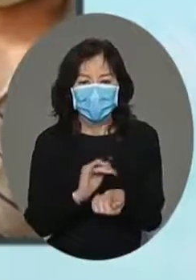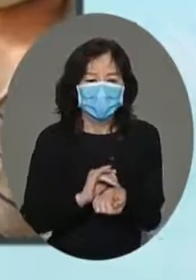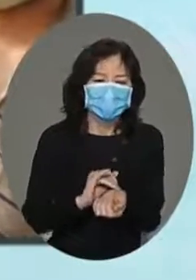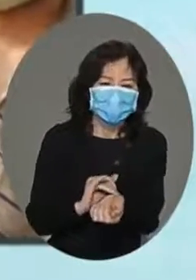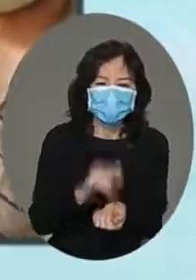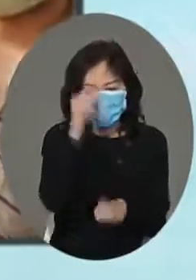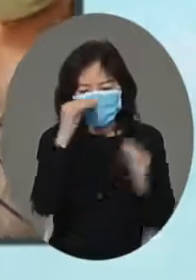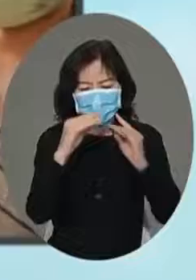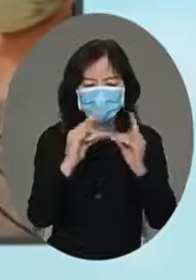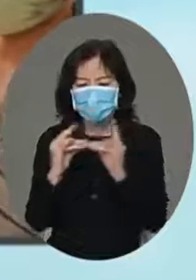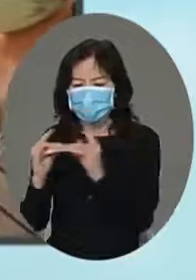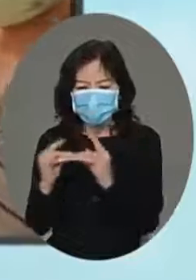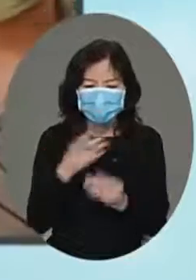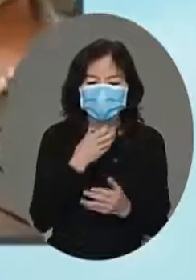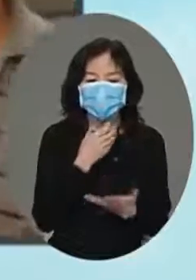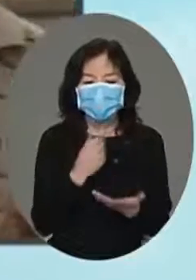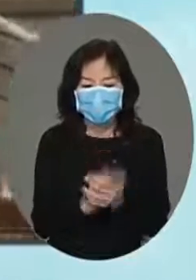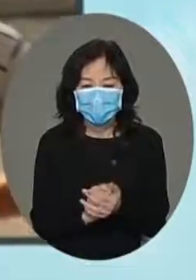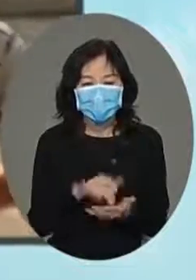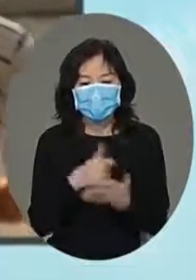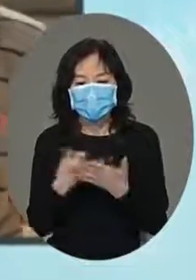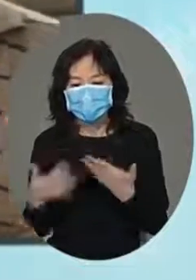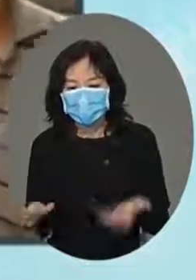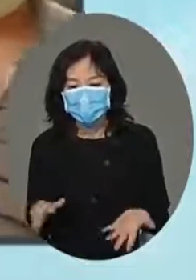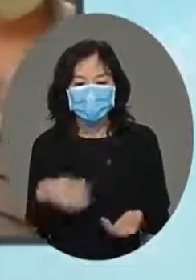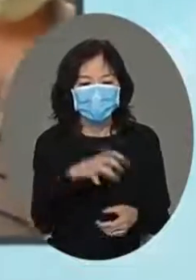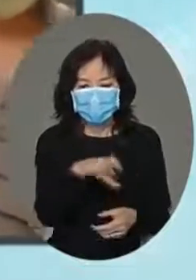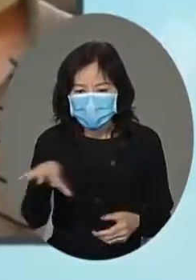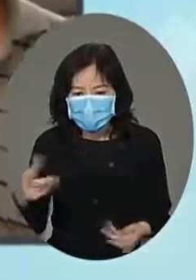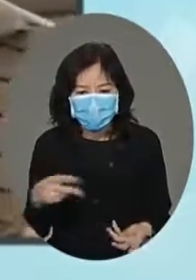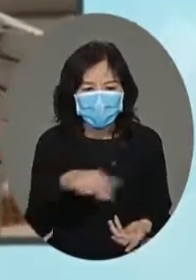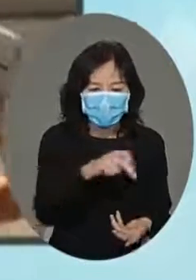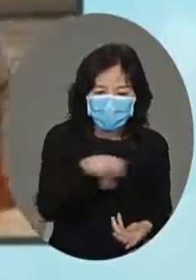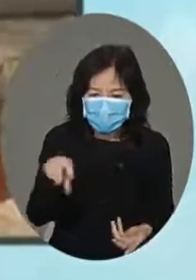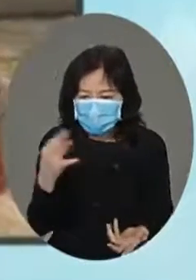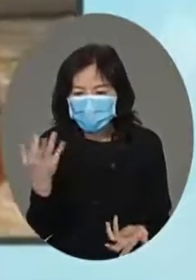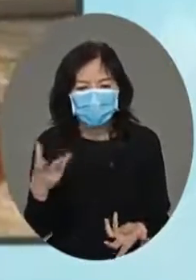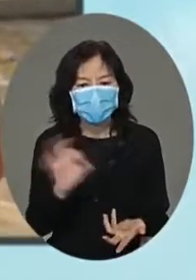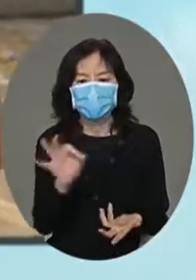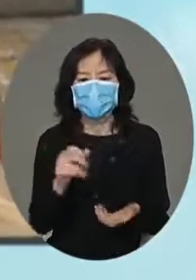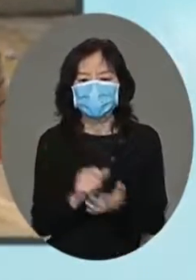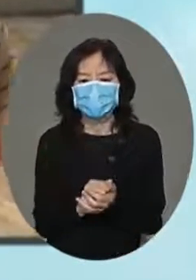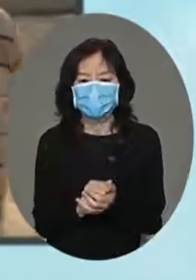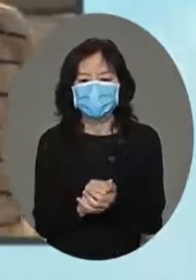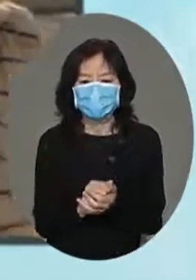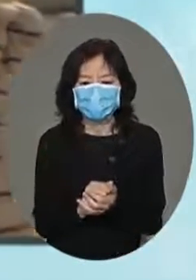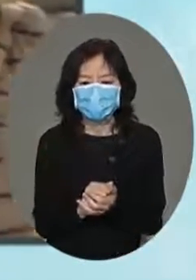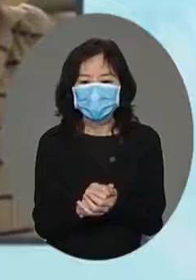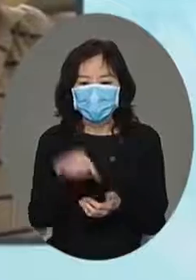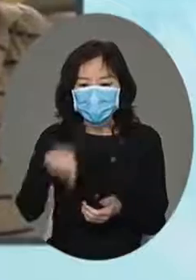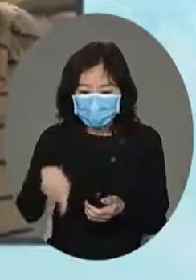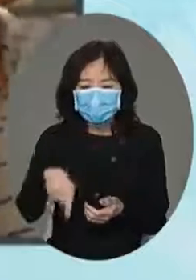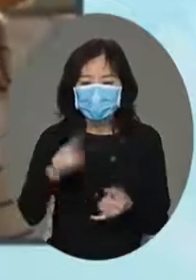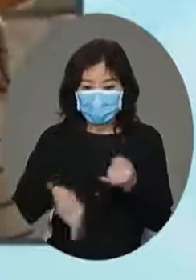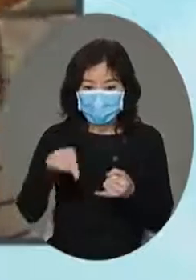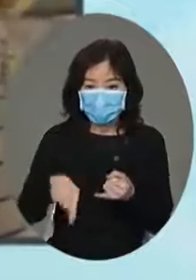beds available, and in cremation area we searched 2 or 3, but there are no space. Then